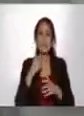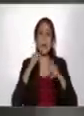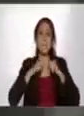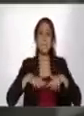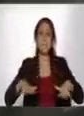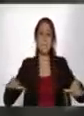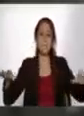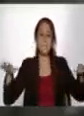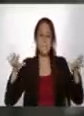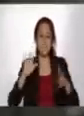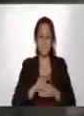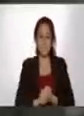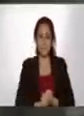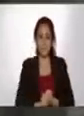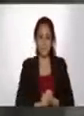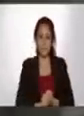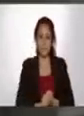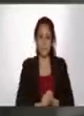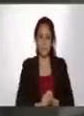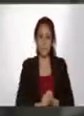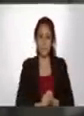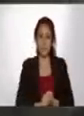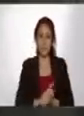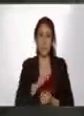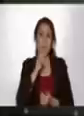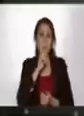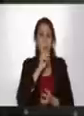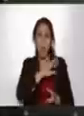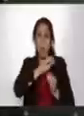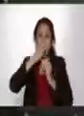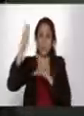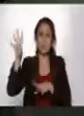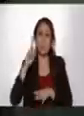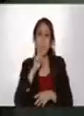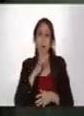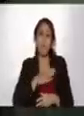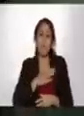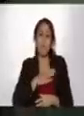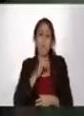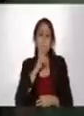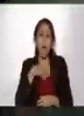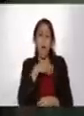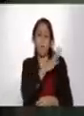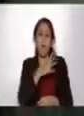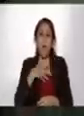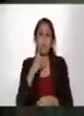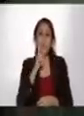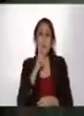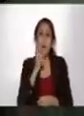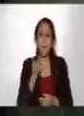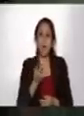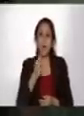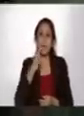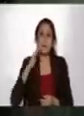قالت له وديني الماما يتسوق، وديني الماما وأنا مش أقول لها حاجة، بالله عليك وديني الماما. طب بالله عليك اما طفله زيادات عندها